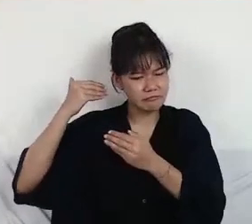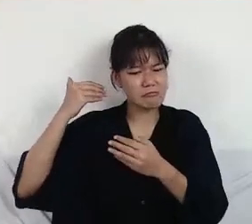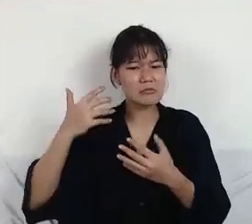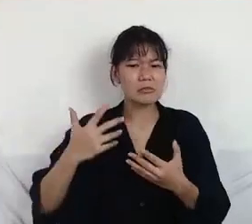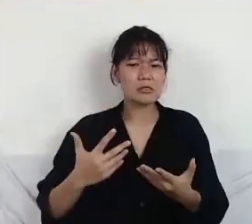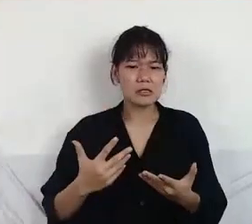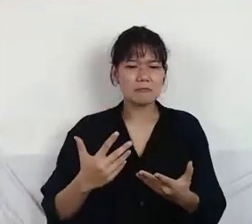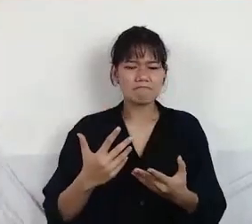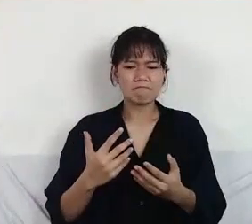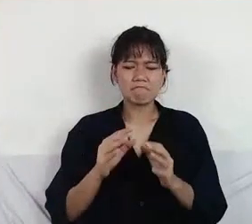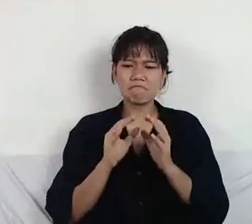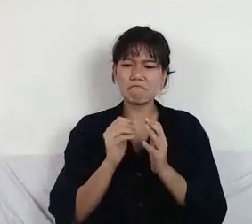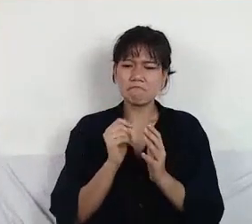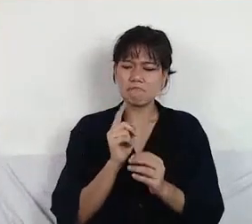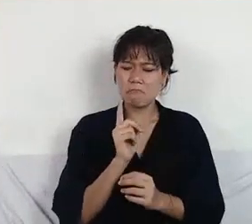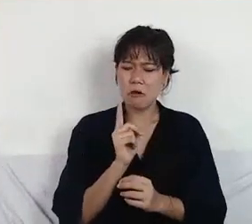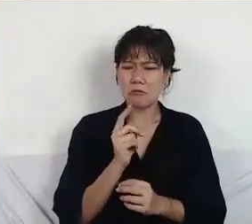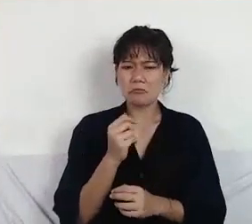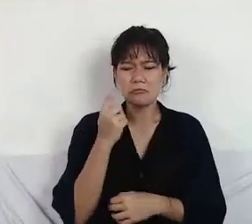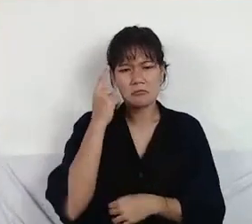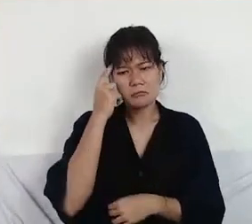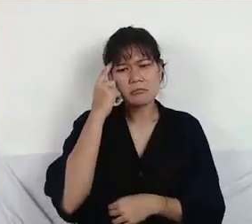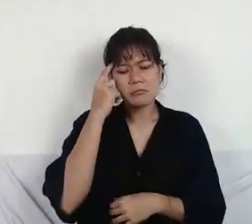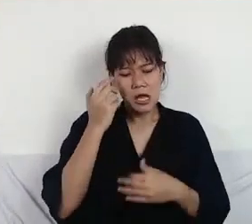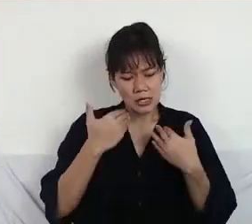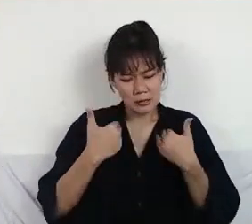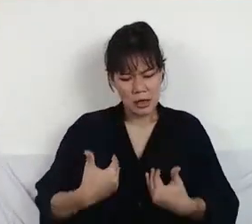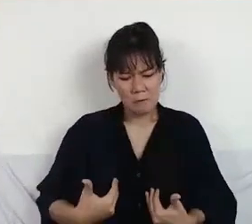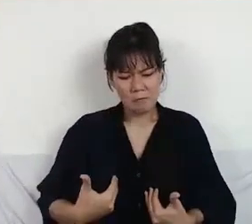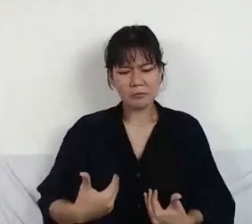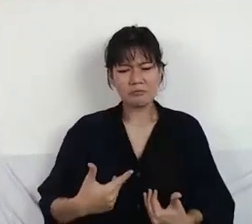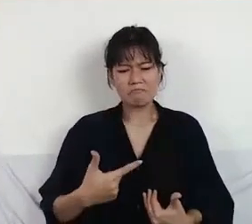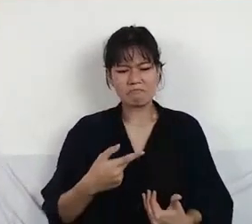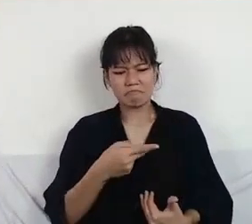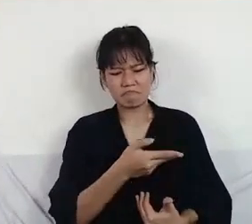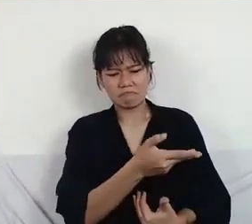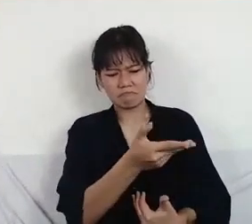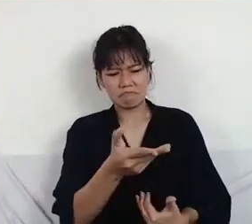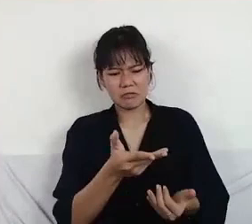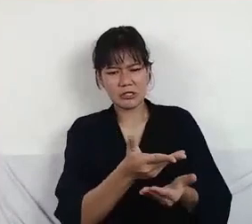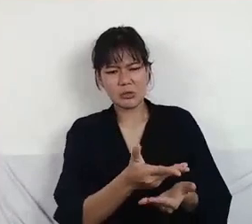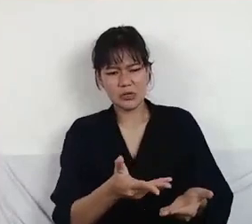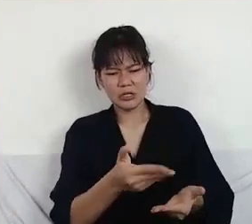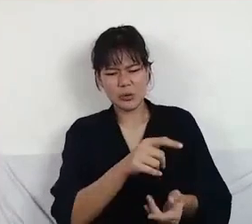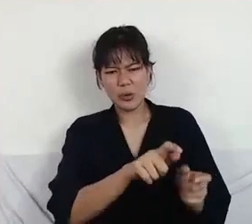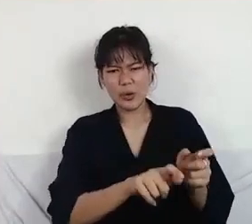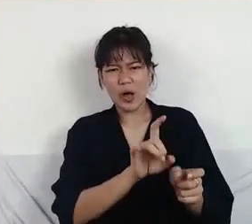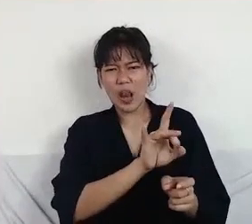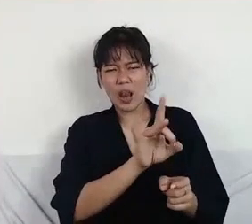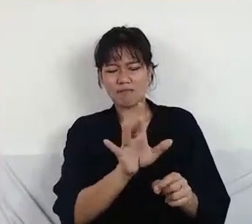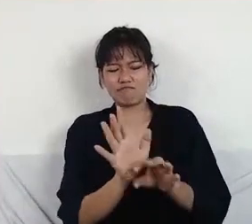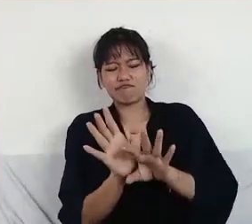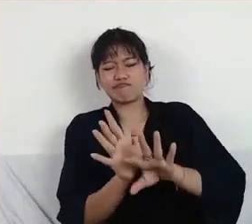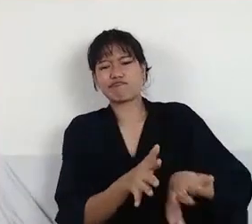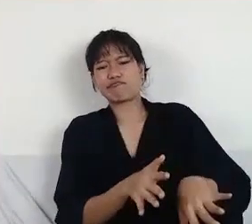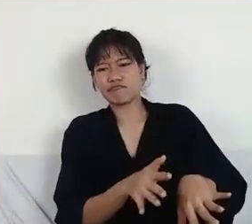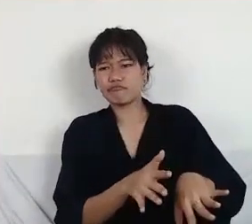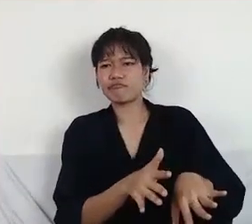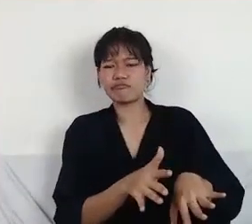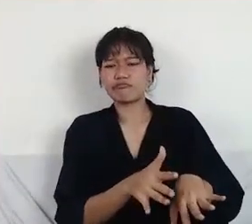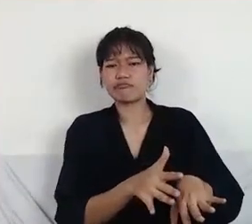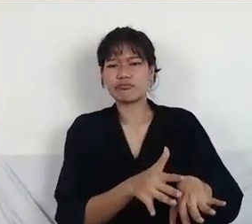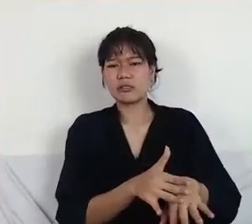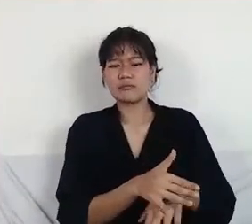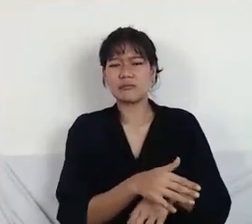kami menjumpai bahwa ternyata diri kami kurang peduli terhadap orang-orang lain di sekitar kami.